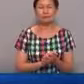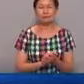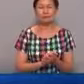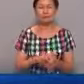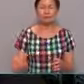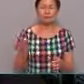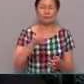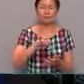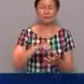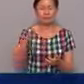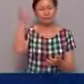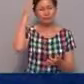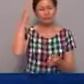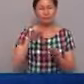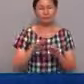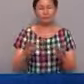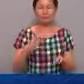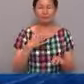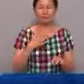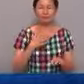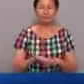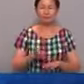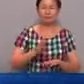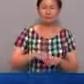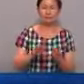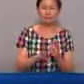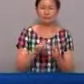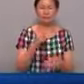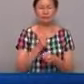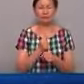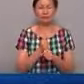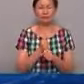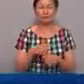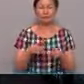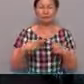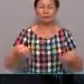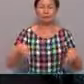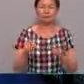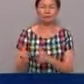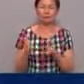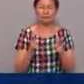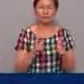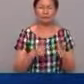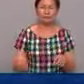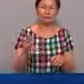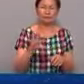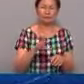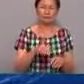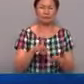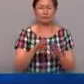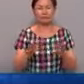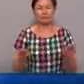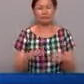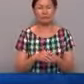Все участники – талантливые ребята. Нам будет очень тяжело сделать выбор. Но организаторы подготовили призы и номинации для всех. Никто не